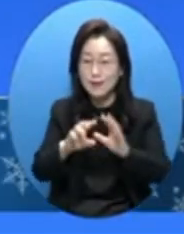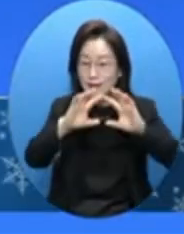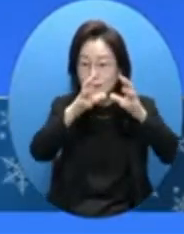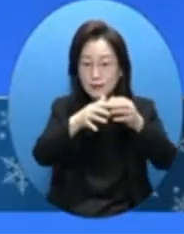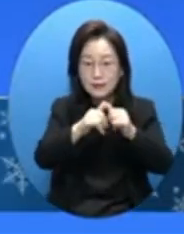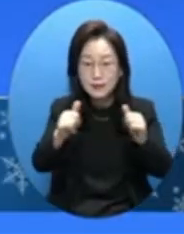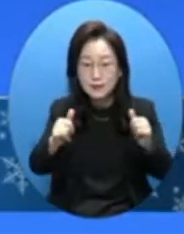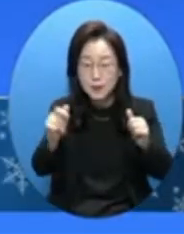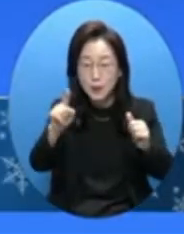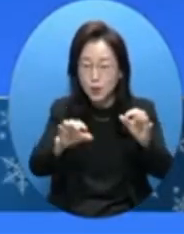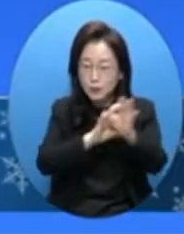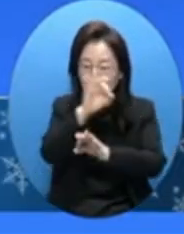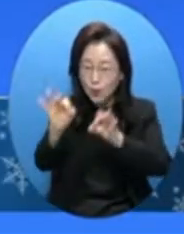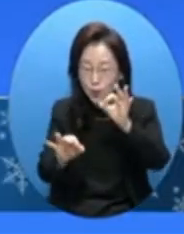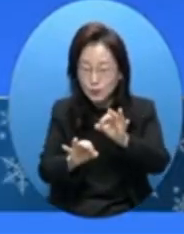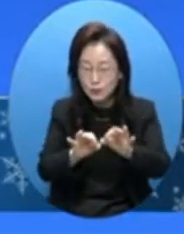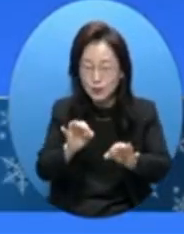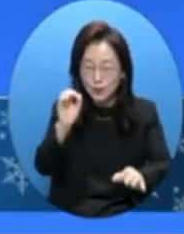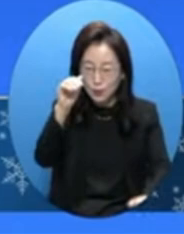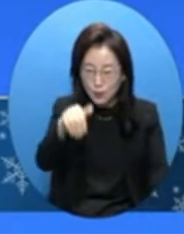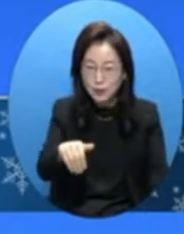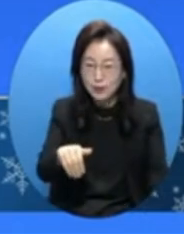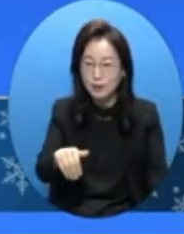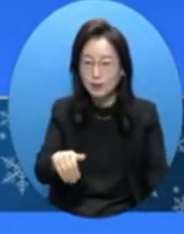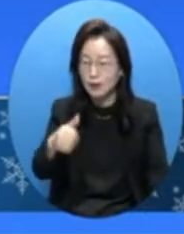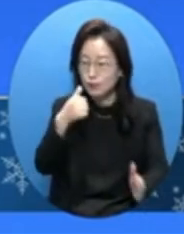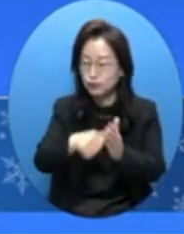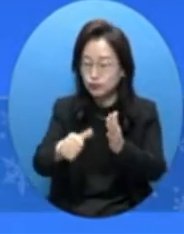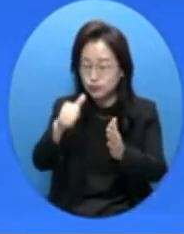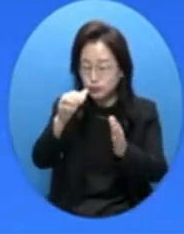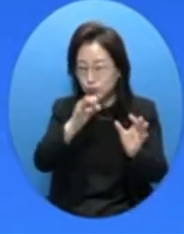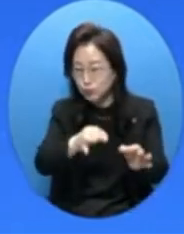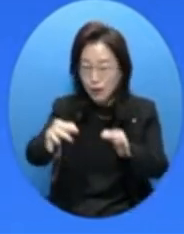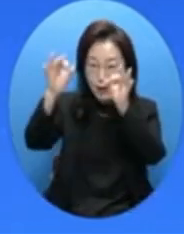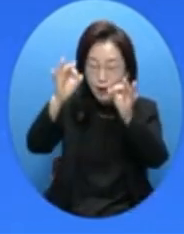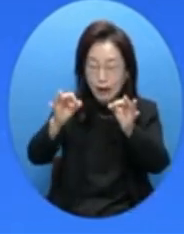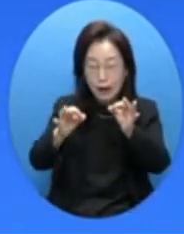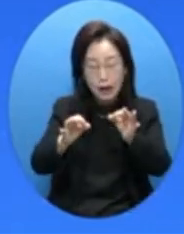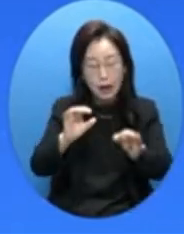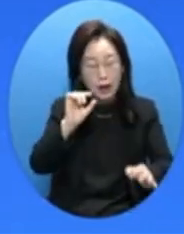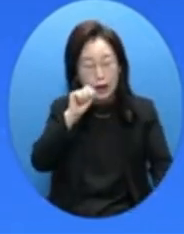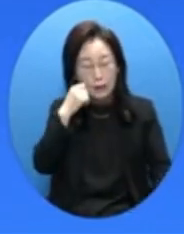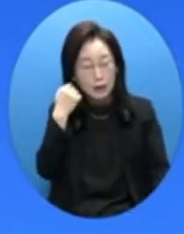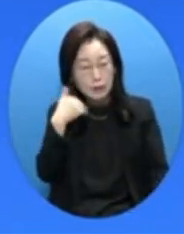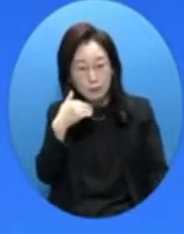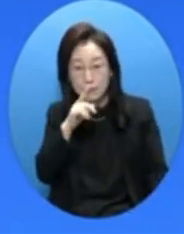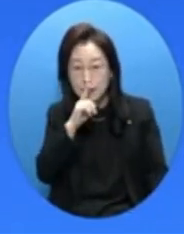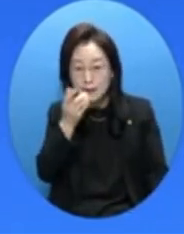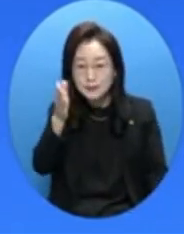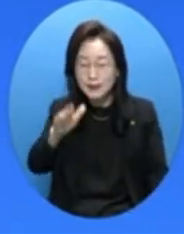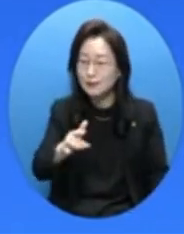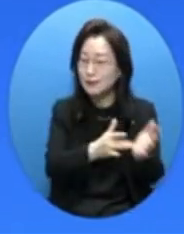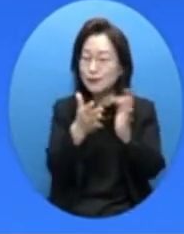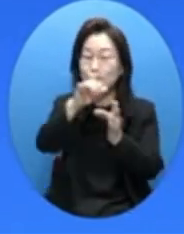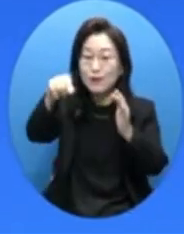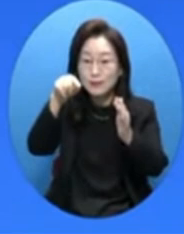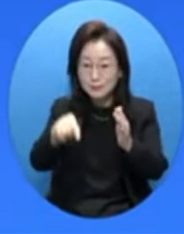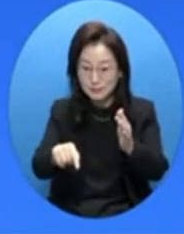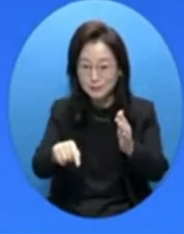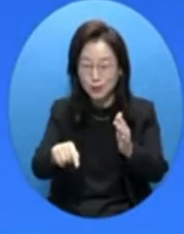쌍사람들은 뭐 경제가 어렵고 물가가 뛰고 다 안 된다고 말하지만 우리 예수 믿는 사람은 주님 안에서 잘 될